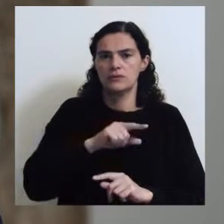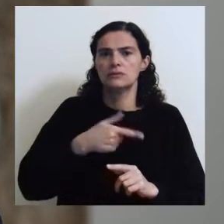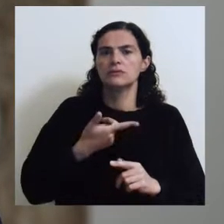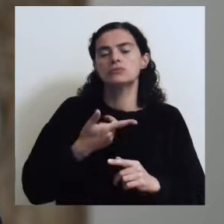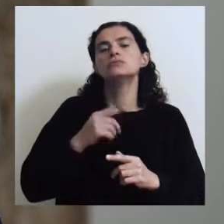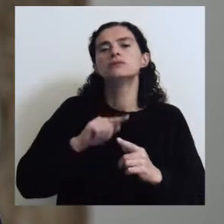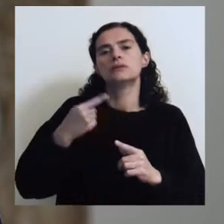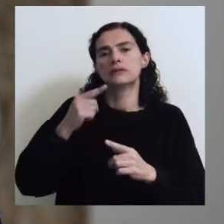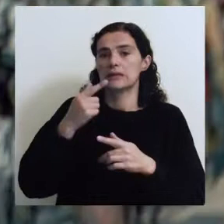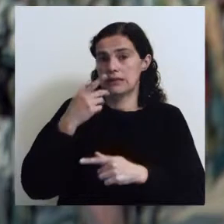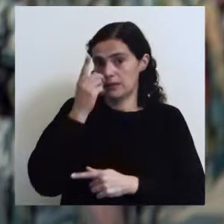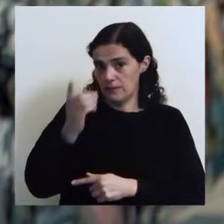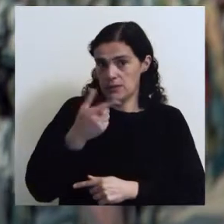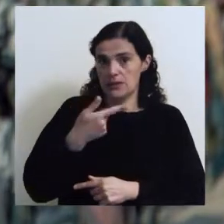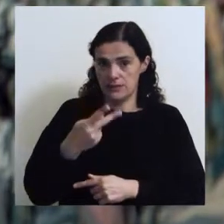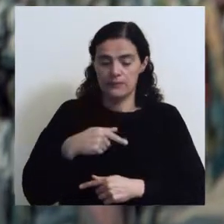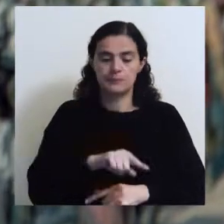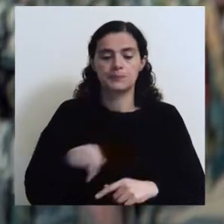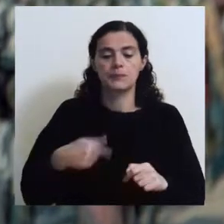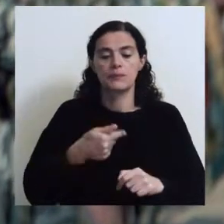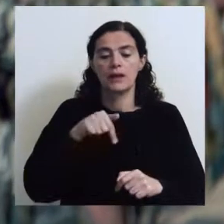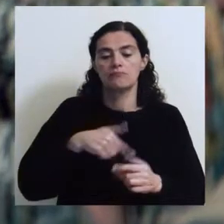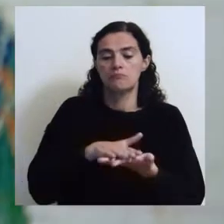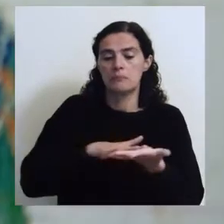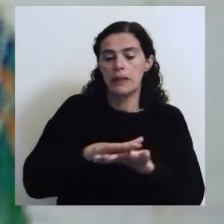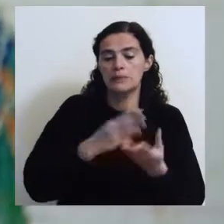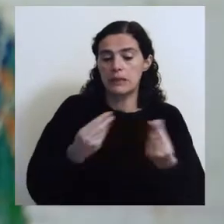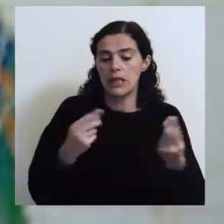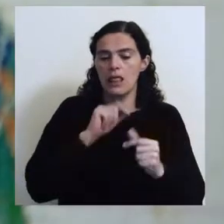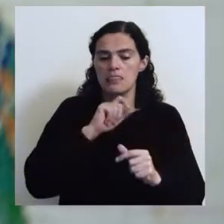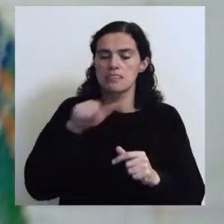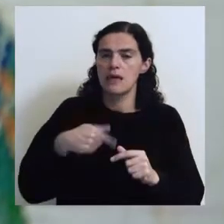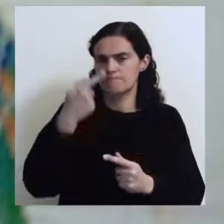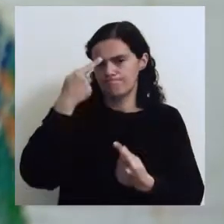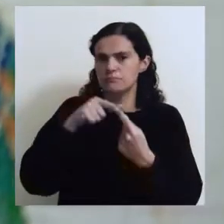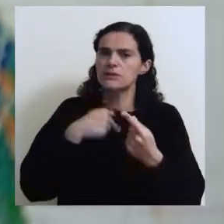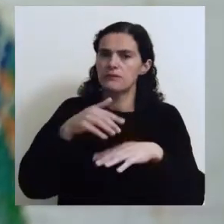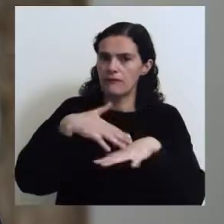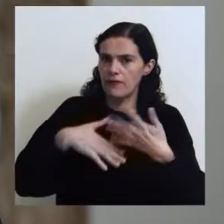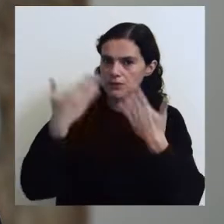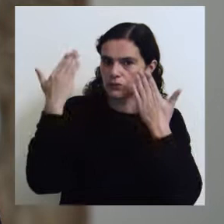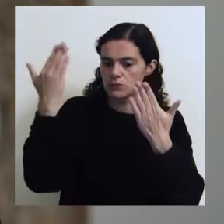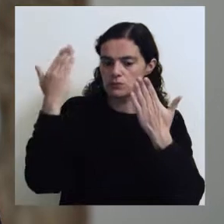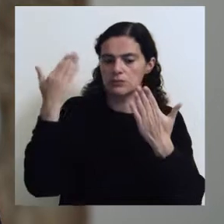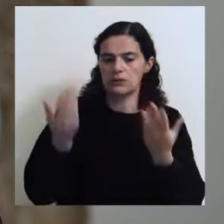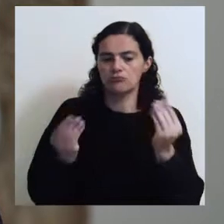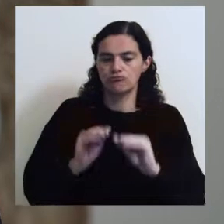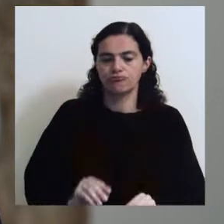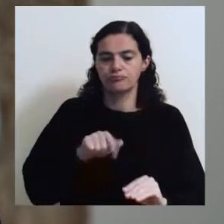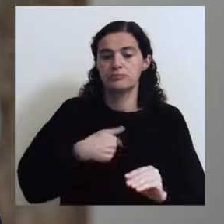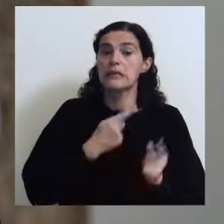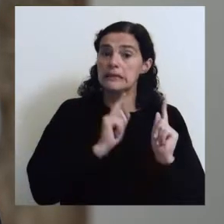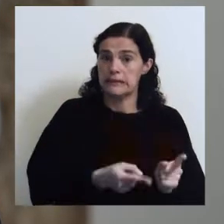1990 pour la télévision allemande. Et c'est sur la base de ce matériau qu'il a pu réaliser l'hommage que nous pouvons voir